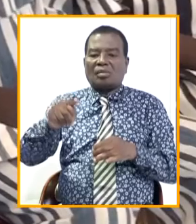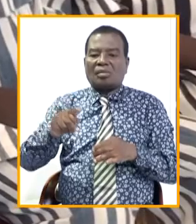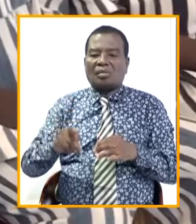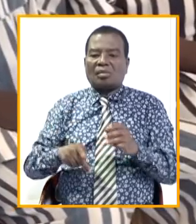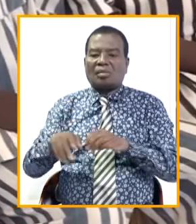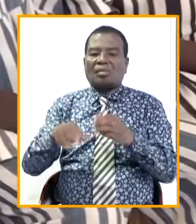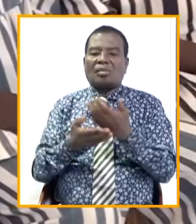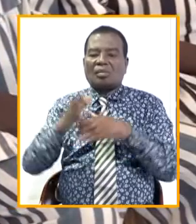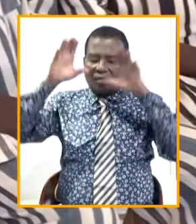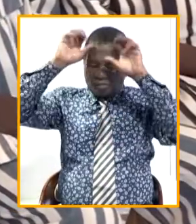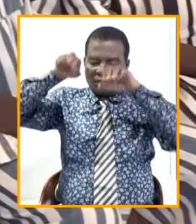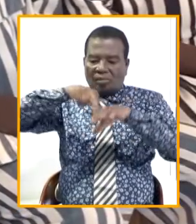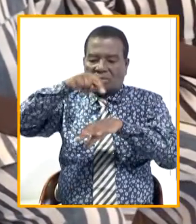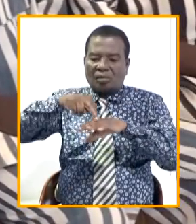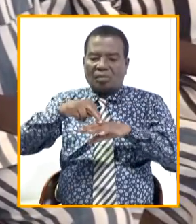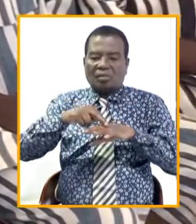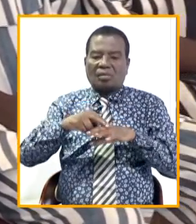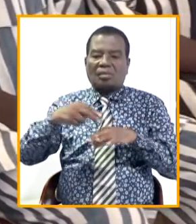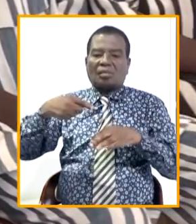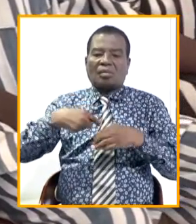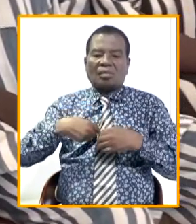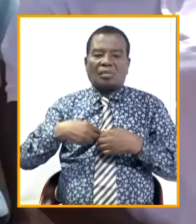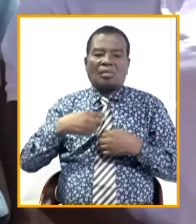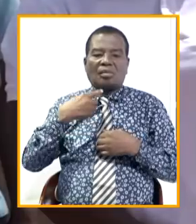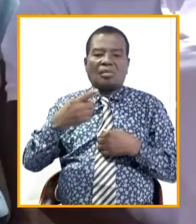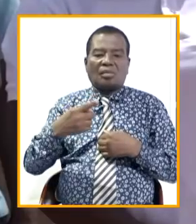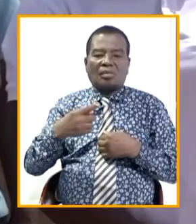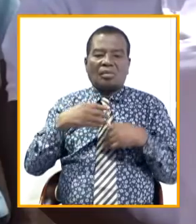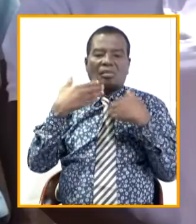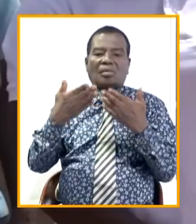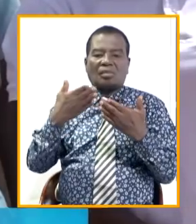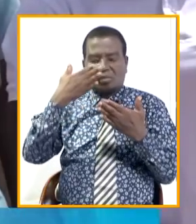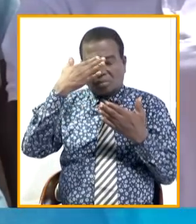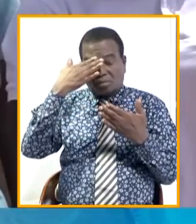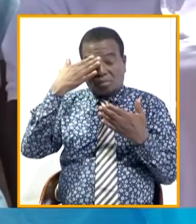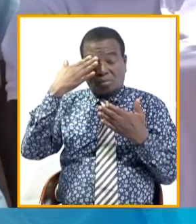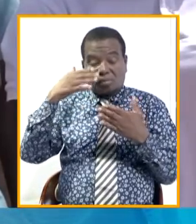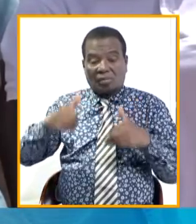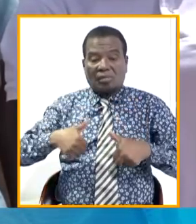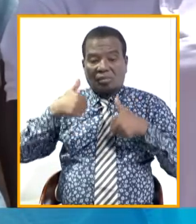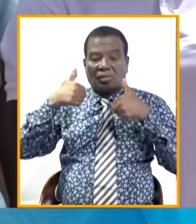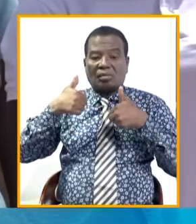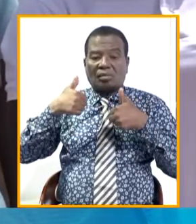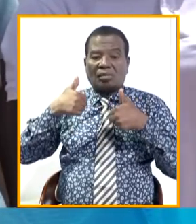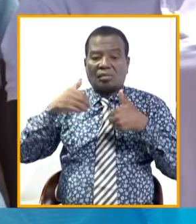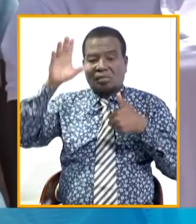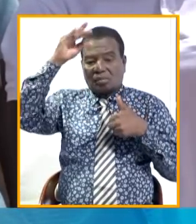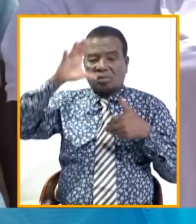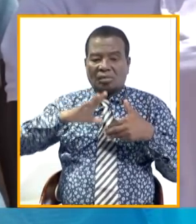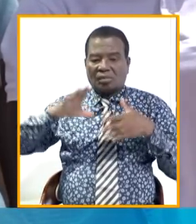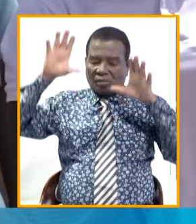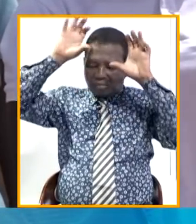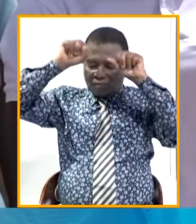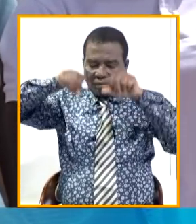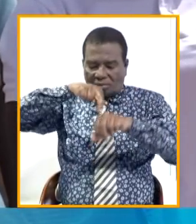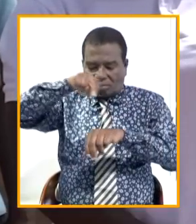président de la République, Alassane Ouattara. Je tiens tout d'abord à remercier Son Excellence, Monsieur le président de